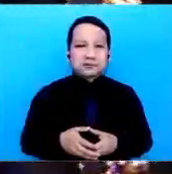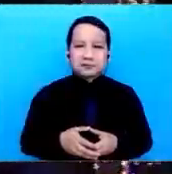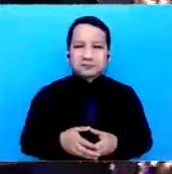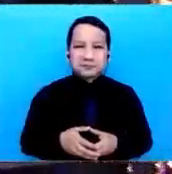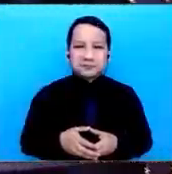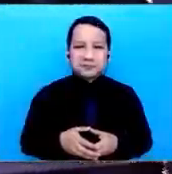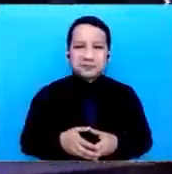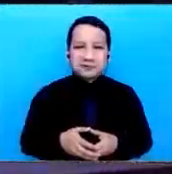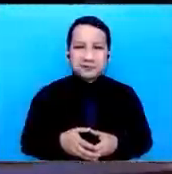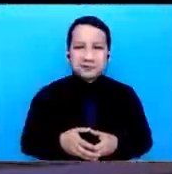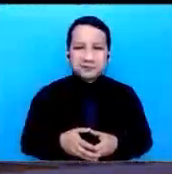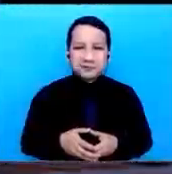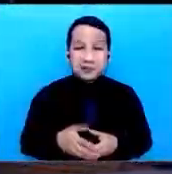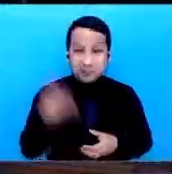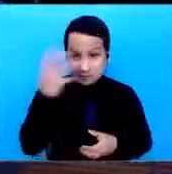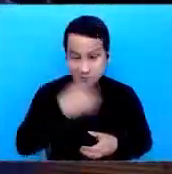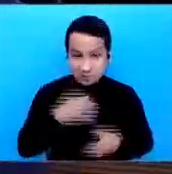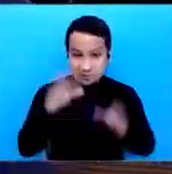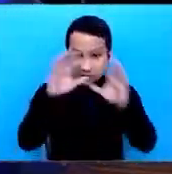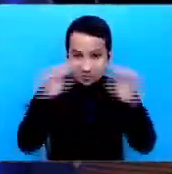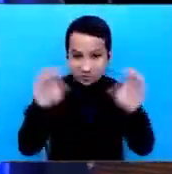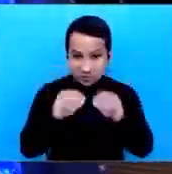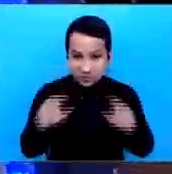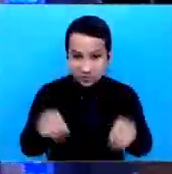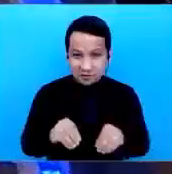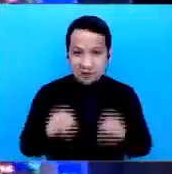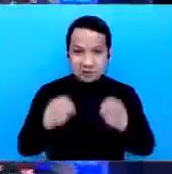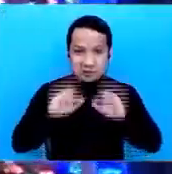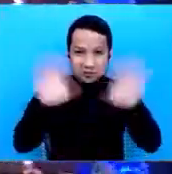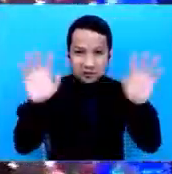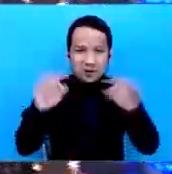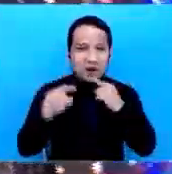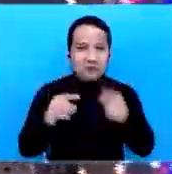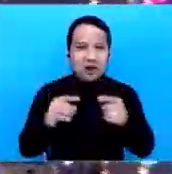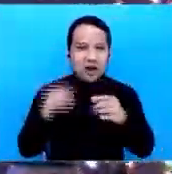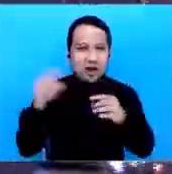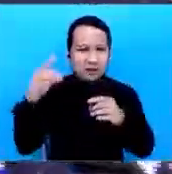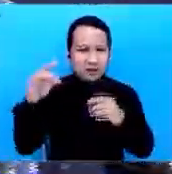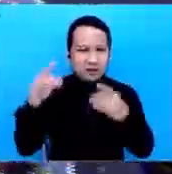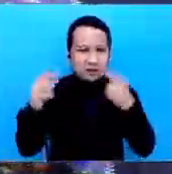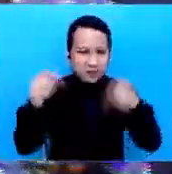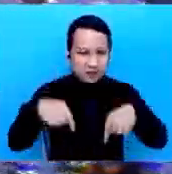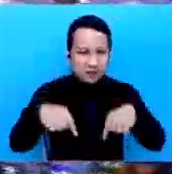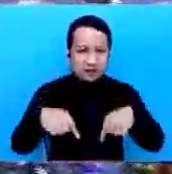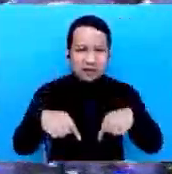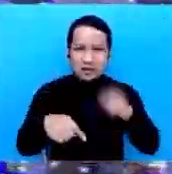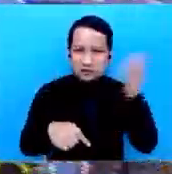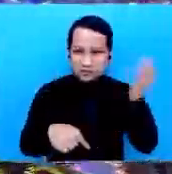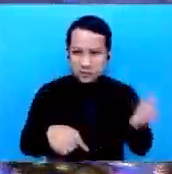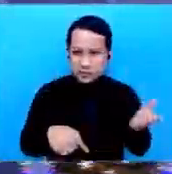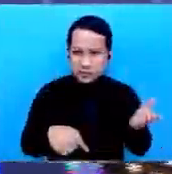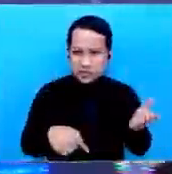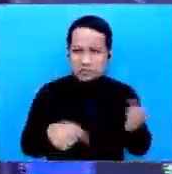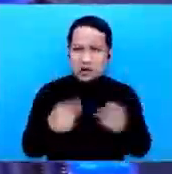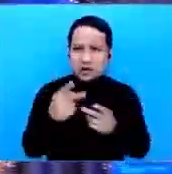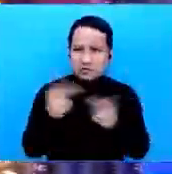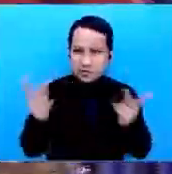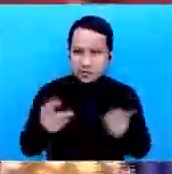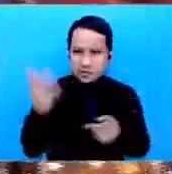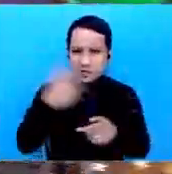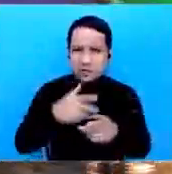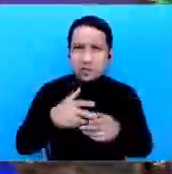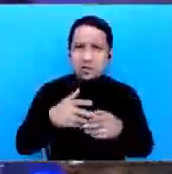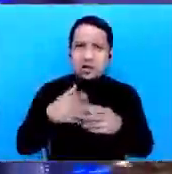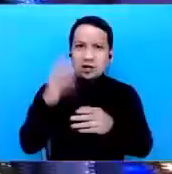Cheryl, bukod sa Christmas lights na nakapalibot sa buong bahay, tampok din dito sa lugar itong isa sa mga main attraction nila na Christmas tree na